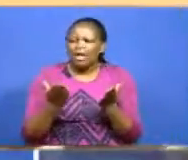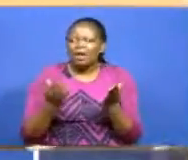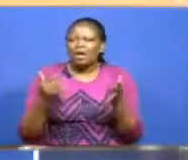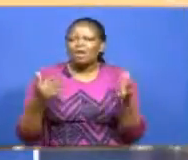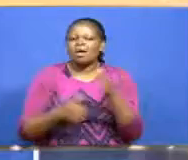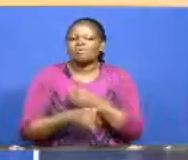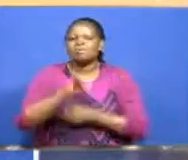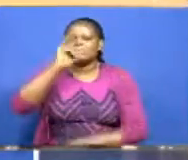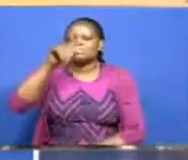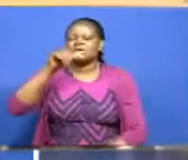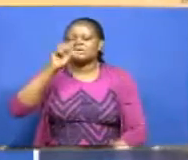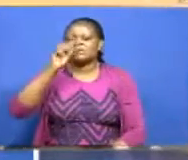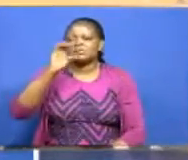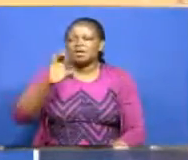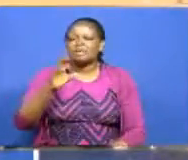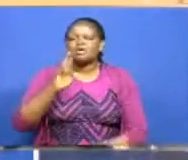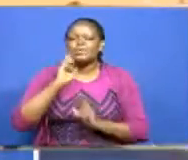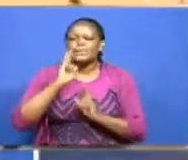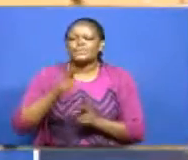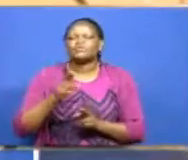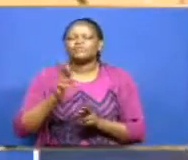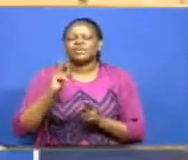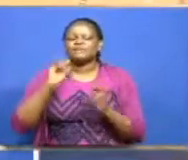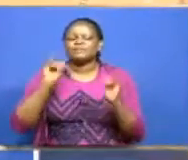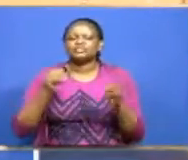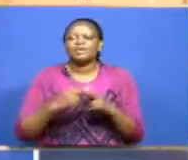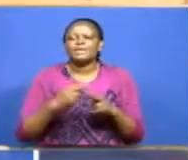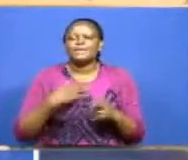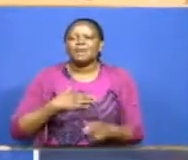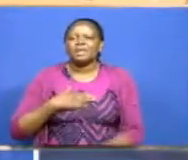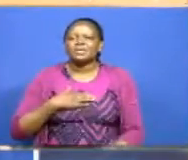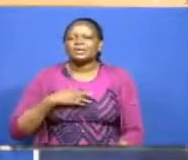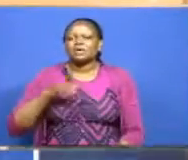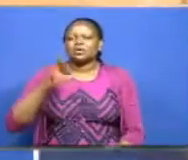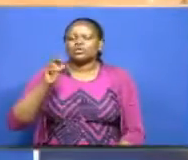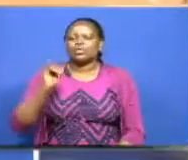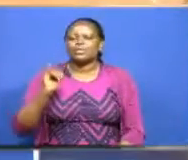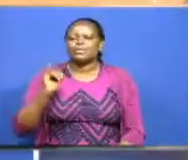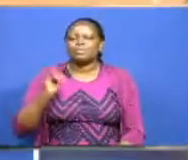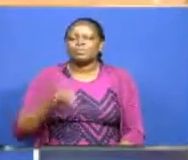mahakama. Nikiripotia Darubini, jina langu ni Sarafina Robi.